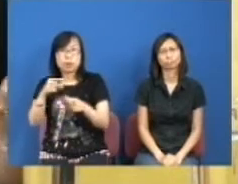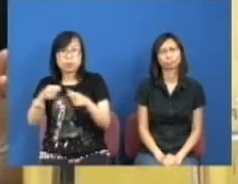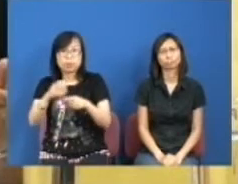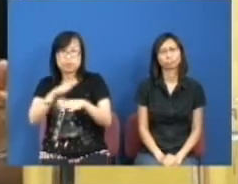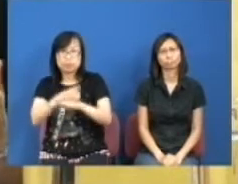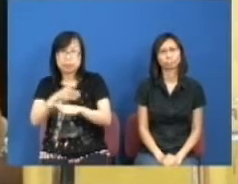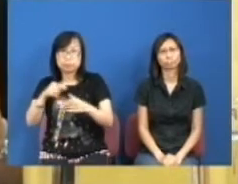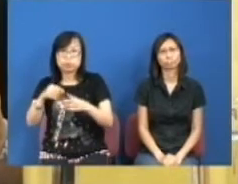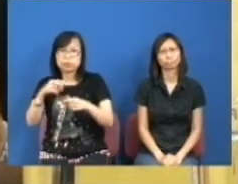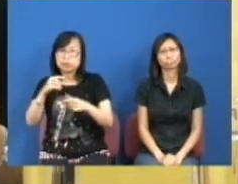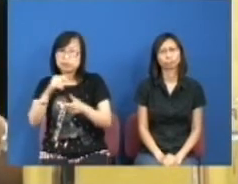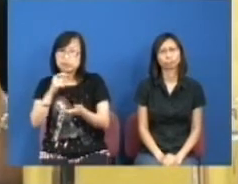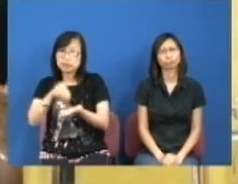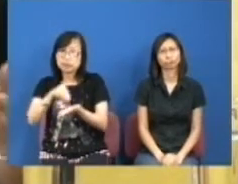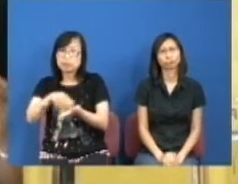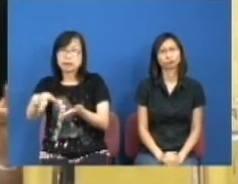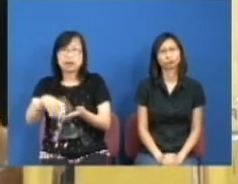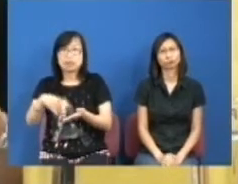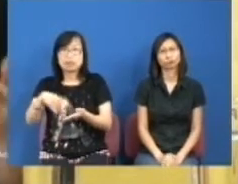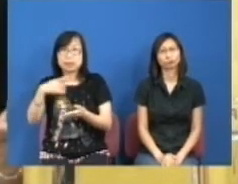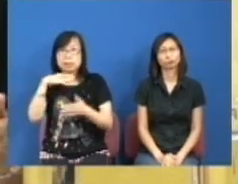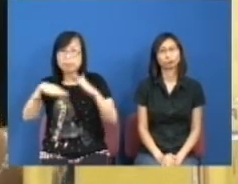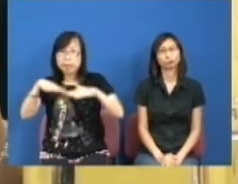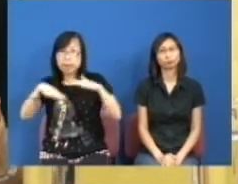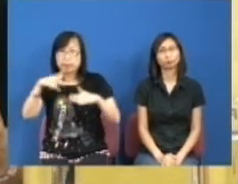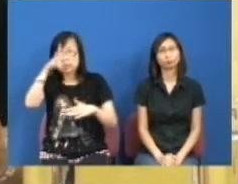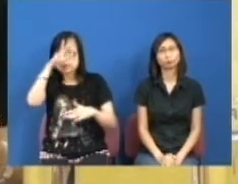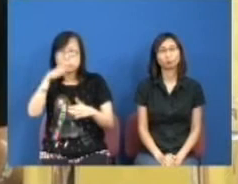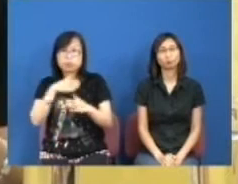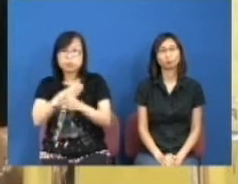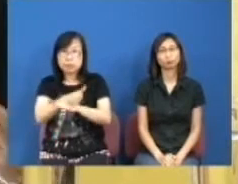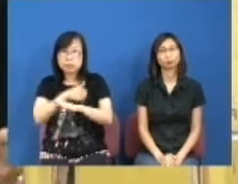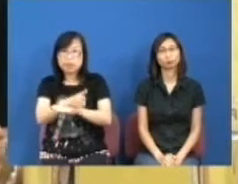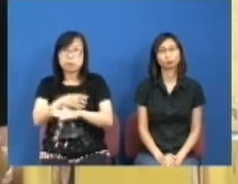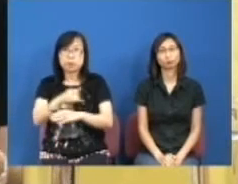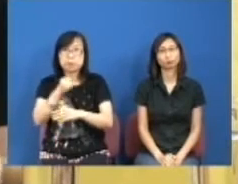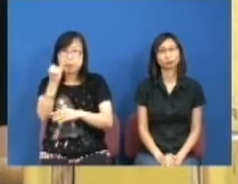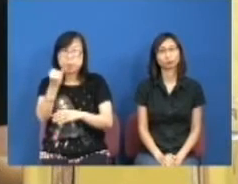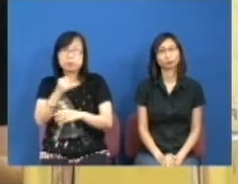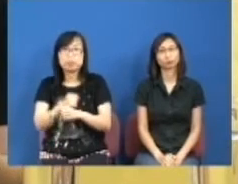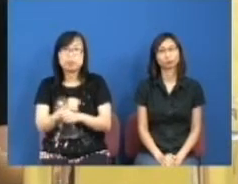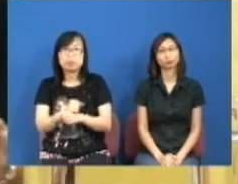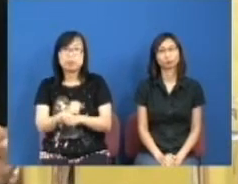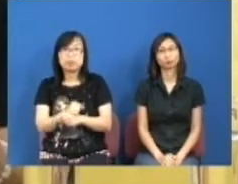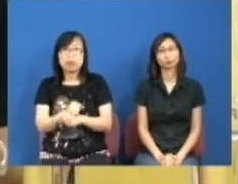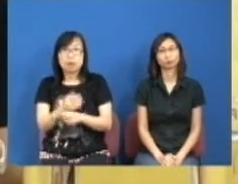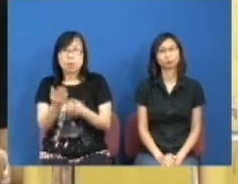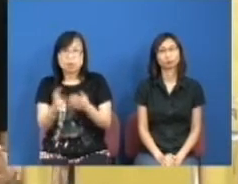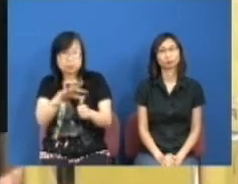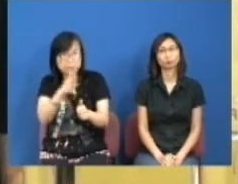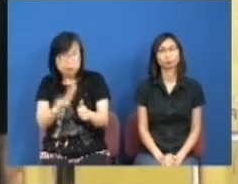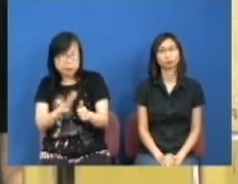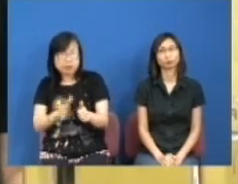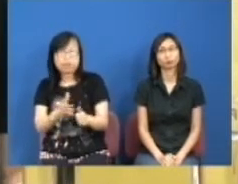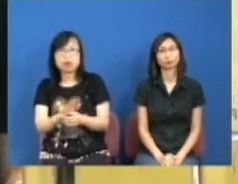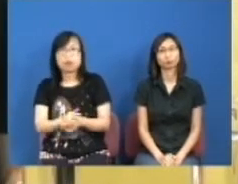先天的目的，就係要平衡呢個政府對社會裏面一啲不良或者係不良的影響，或者係一